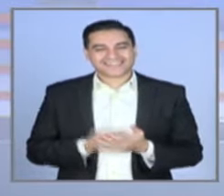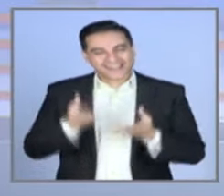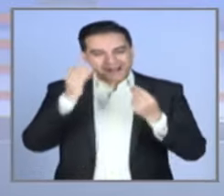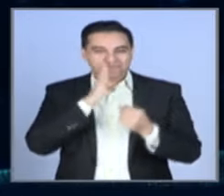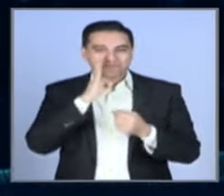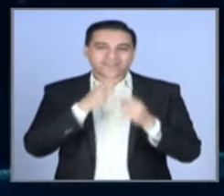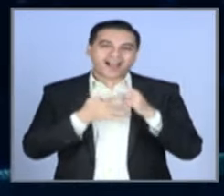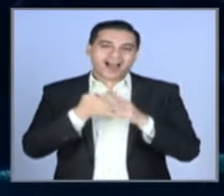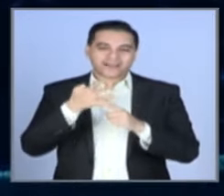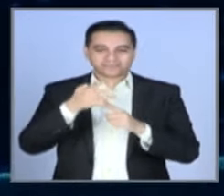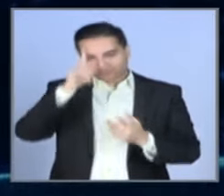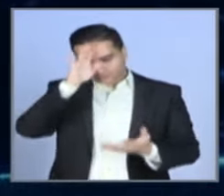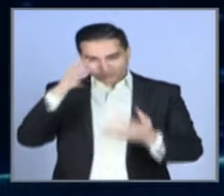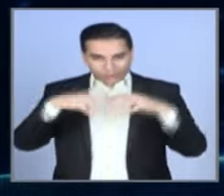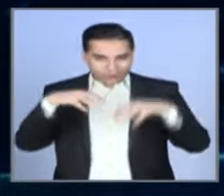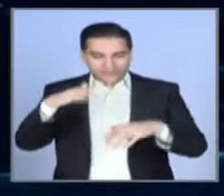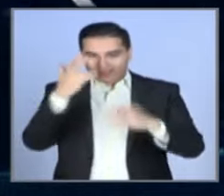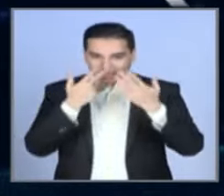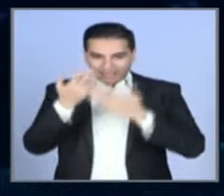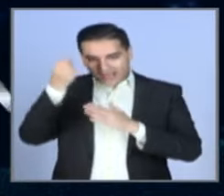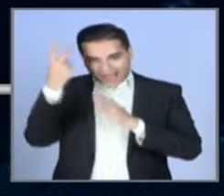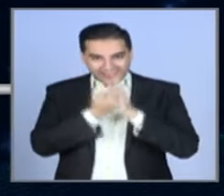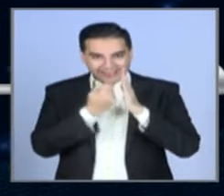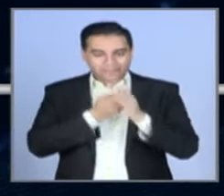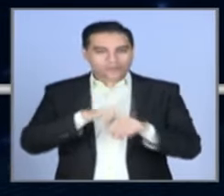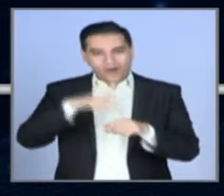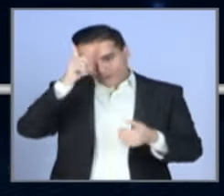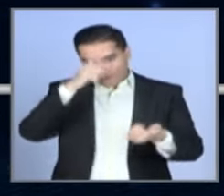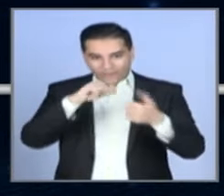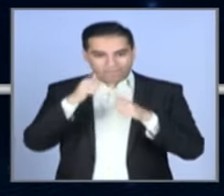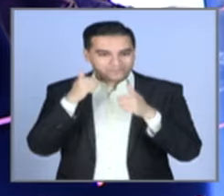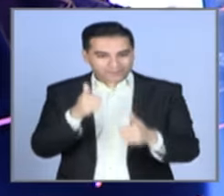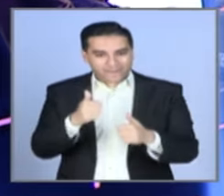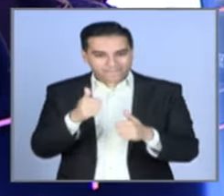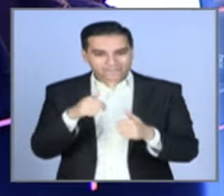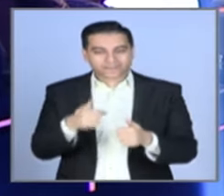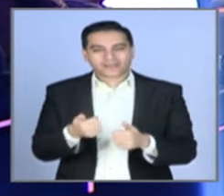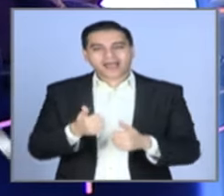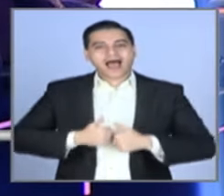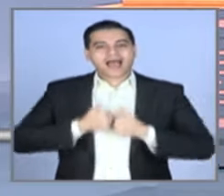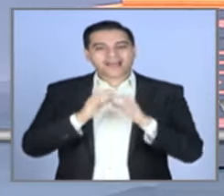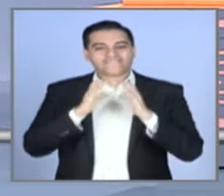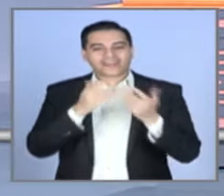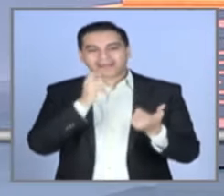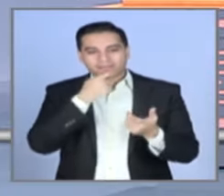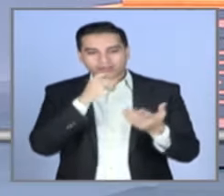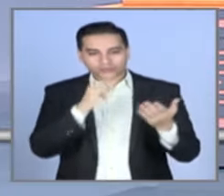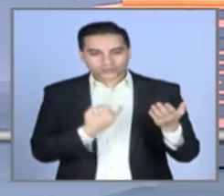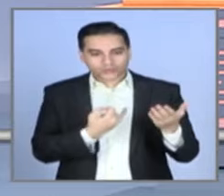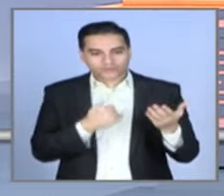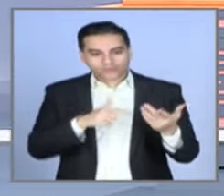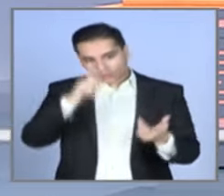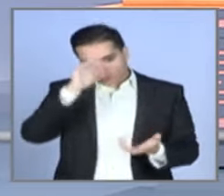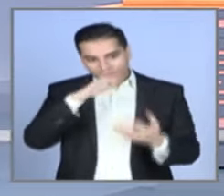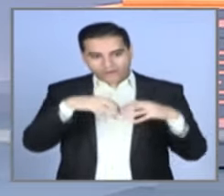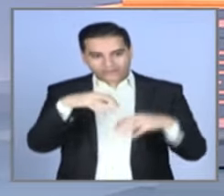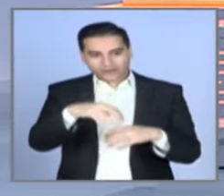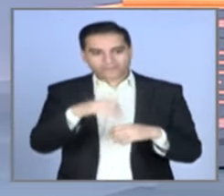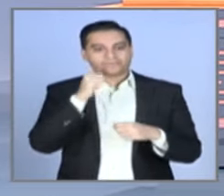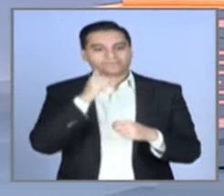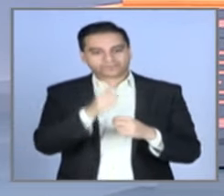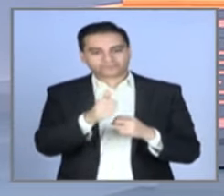العلم أربع أجزاء: جغرافيا، تاريخ، أدب، وعلوم. الحياة إمتى الجوكر؟ جغرافيا. في